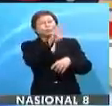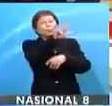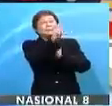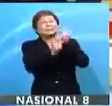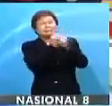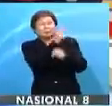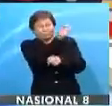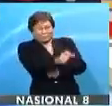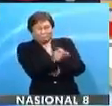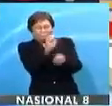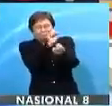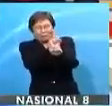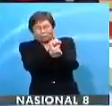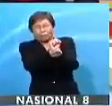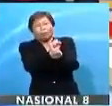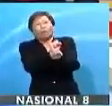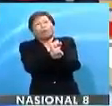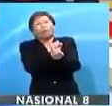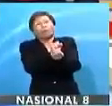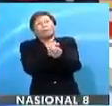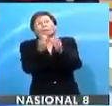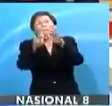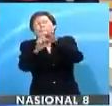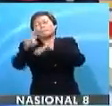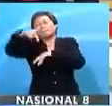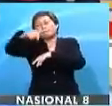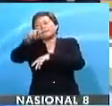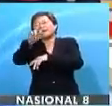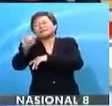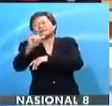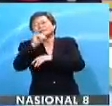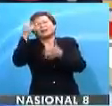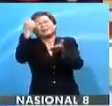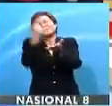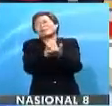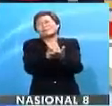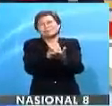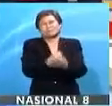tahun ditahan reman sebagai Pendatang Asing Tanpa